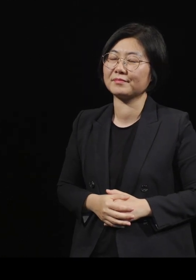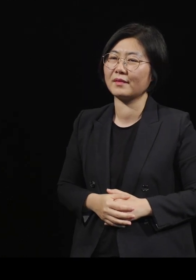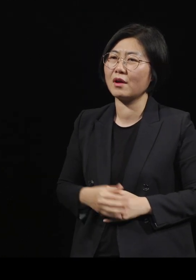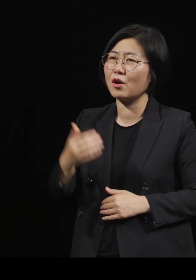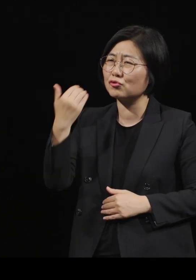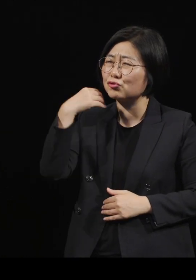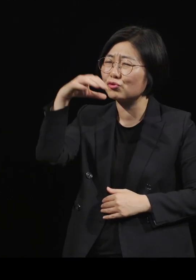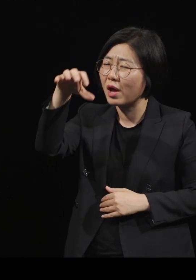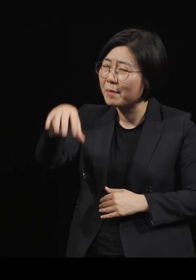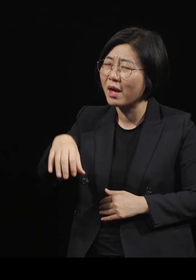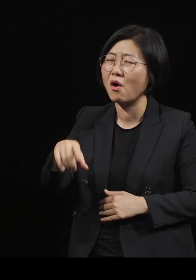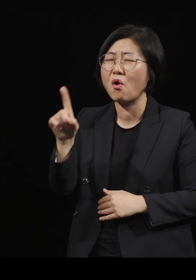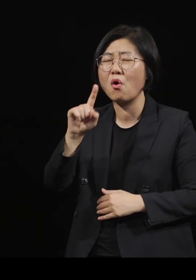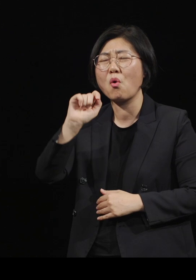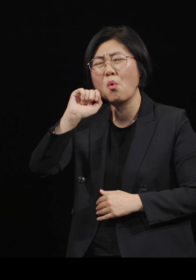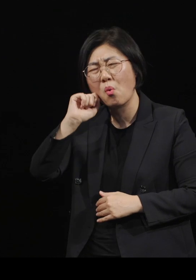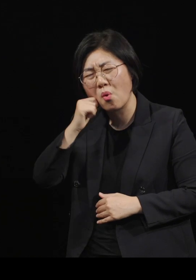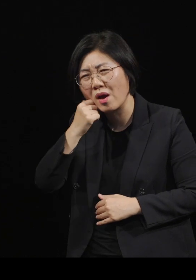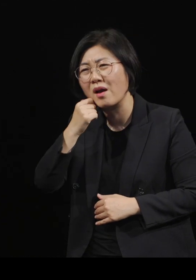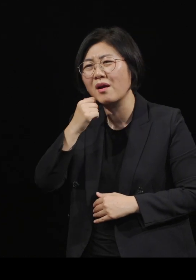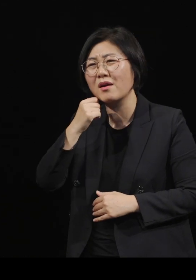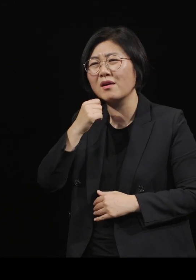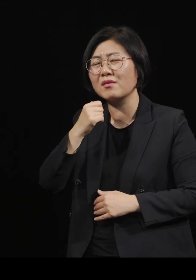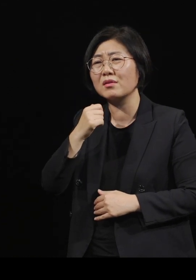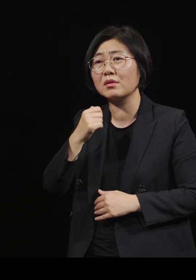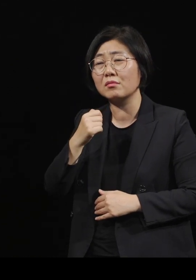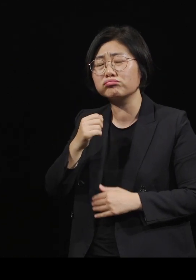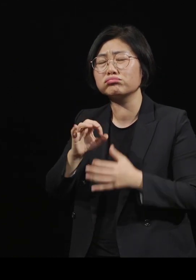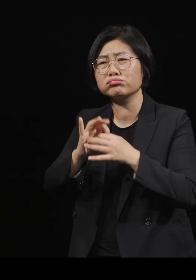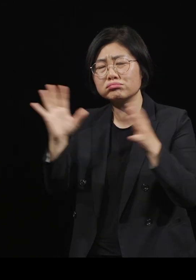누구 앞에서도 어떤 어려움 앞에서도 늘